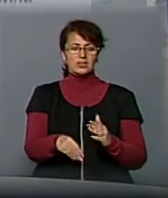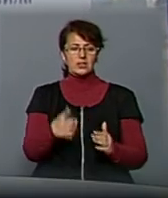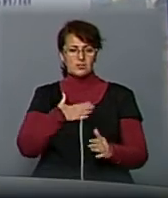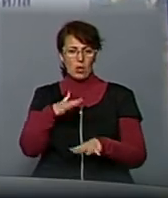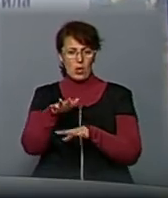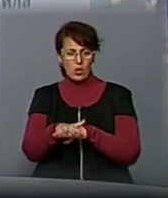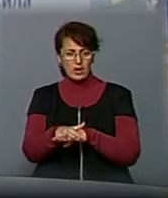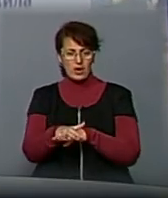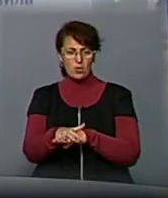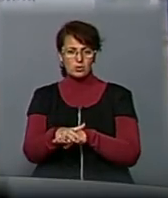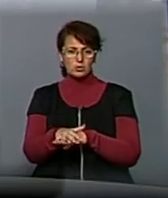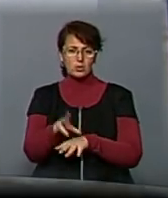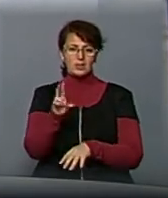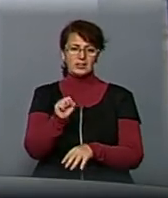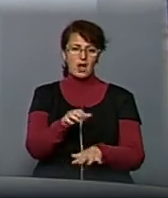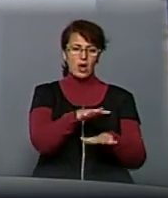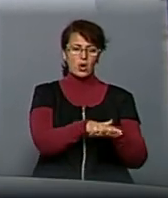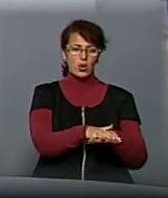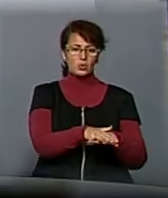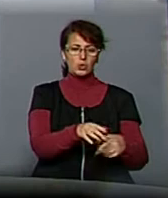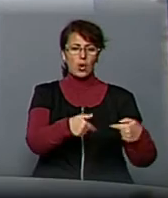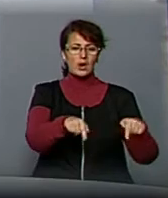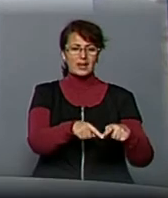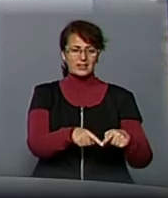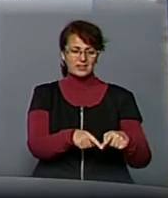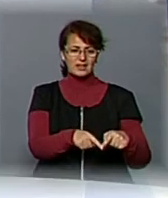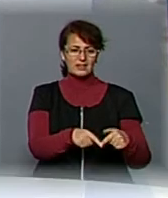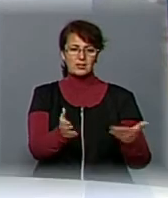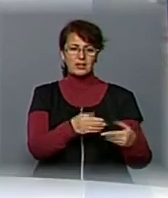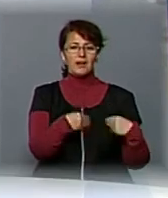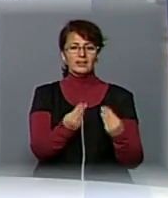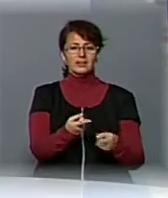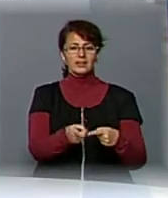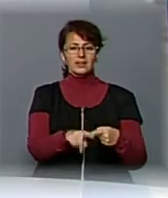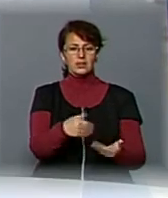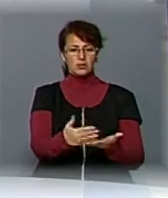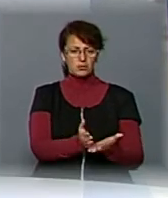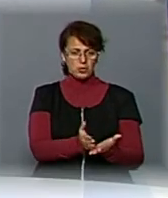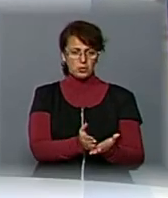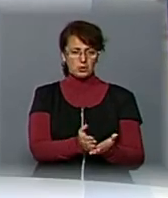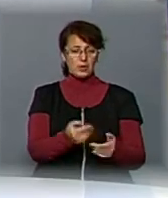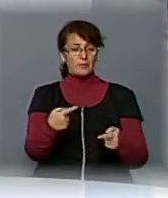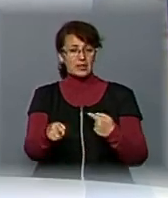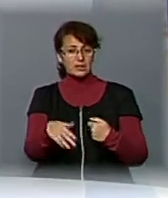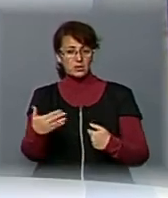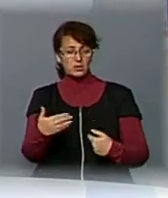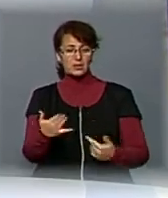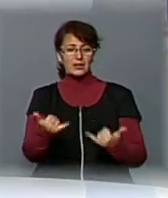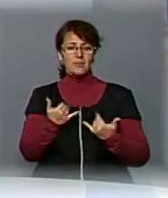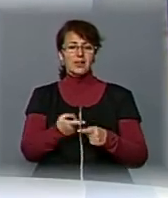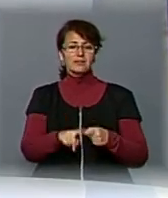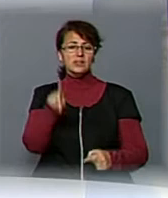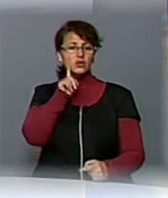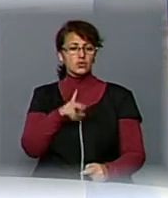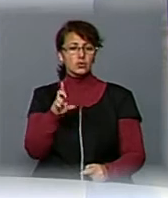мого рахунку як користувача на рахунок організації як постачальника послуги. З другого боку, для мене це зручно, тому